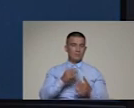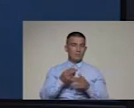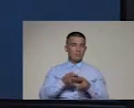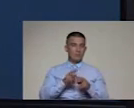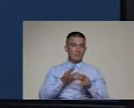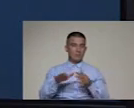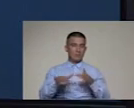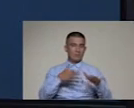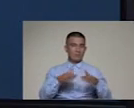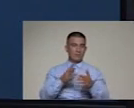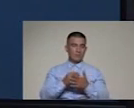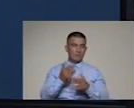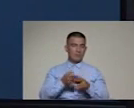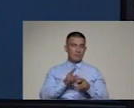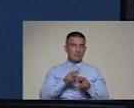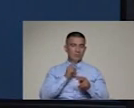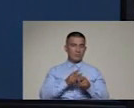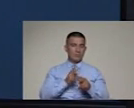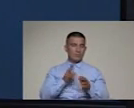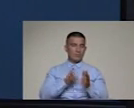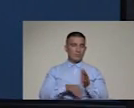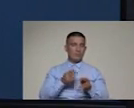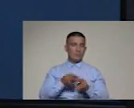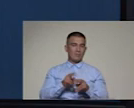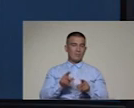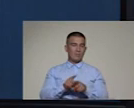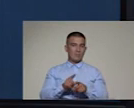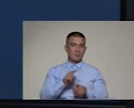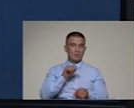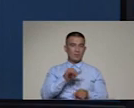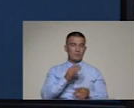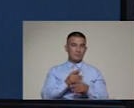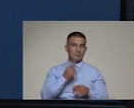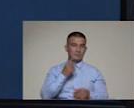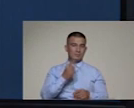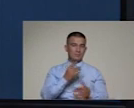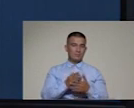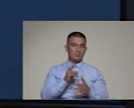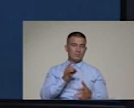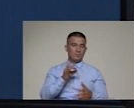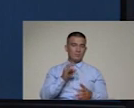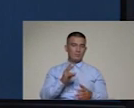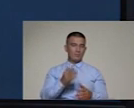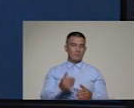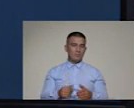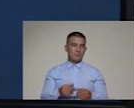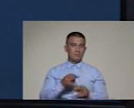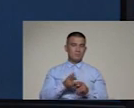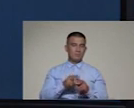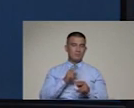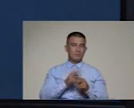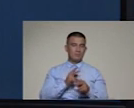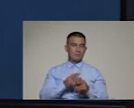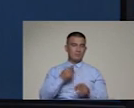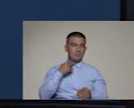bo'lgani singari, metalmaslarda ham bitta suyuq metalmas bor. Bu brom hisoblanadi. Demak, metalmaslar